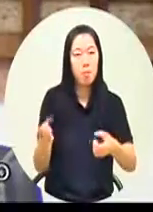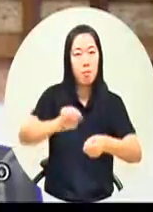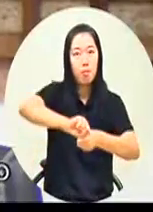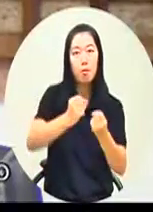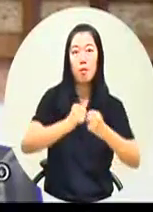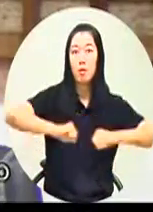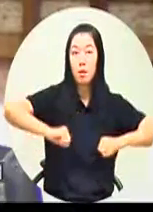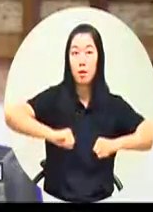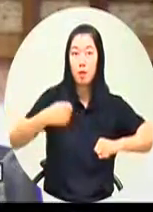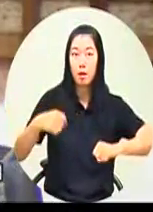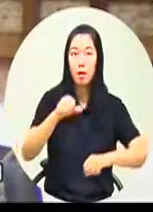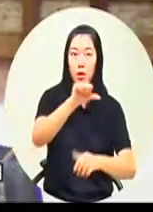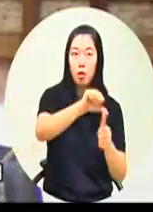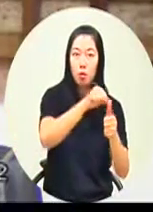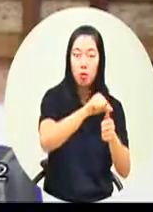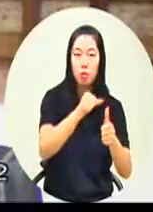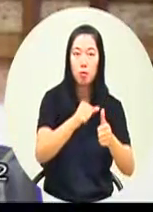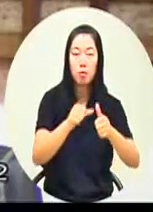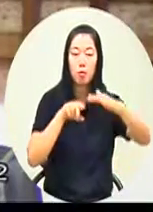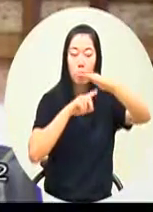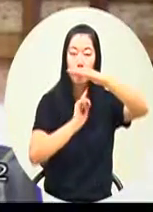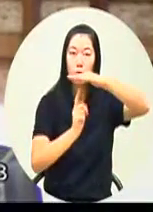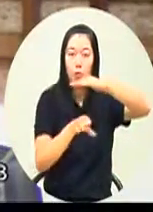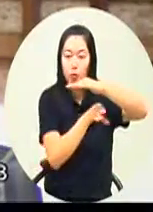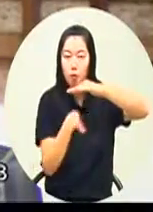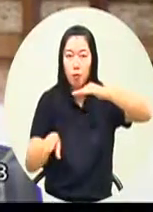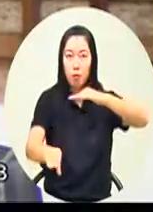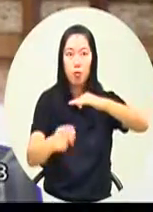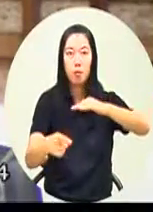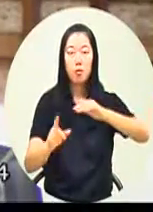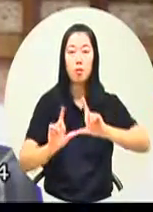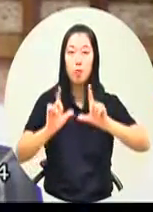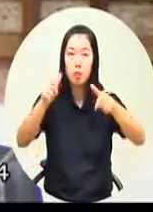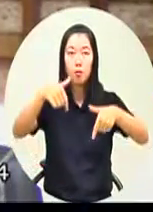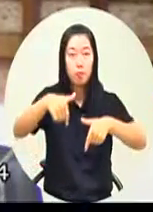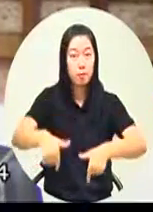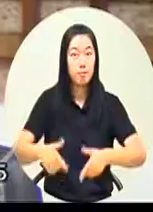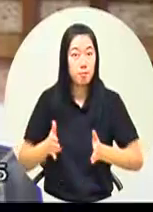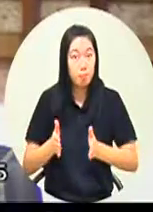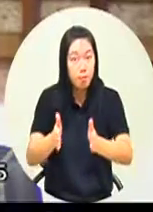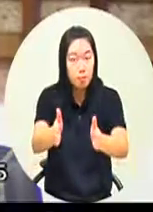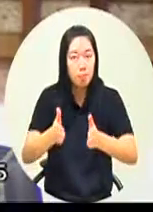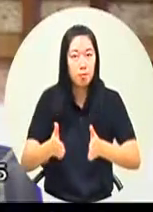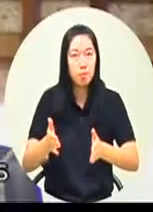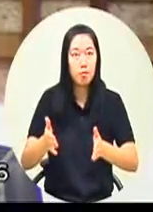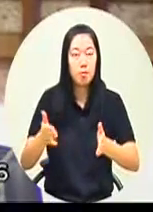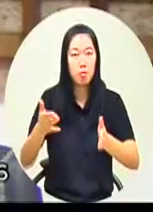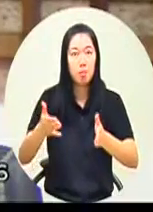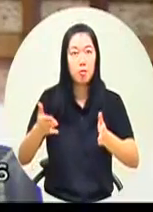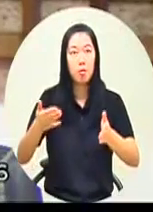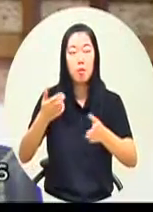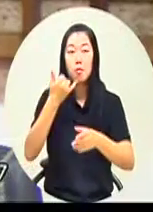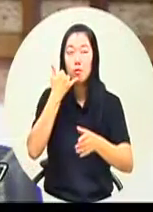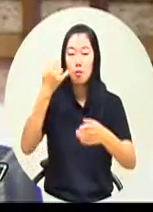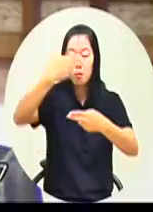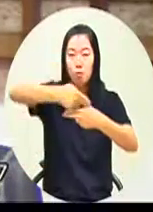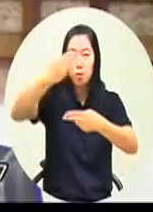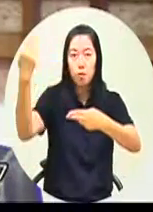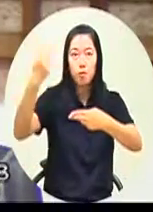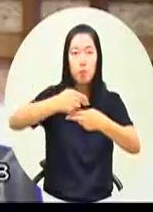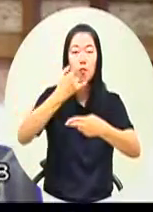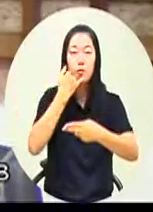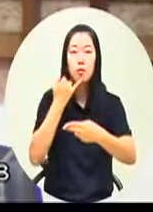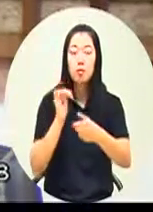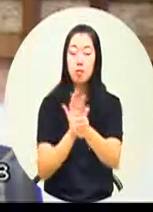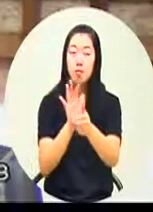道88路线有一个 东南向的一个匝道可以来解